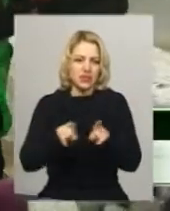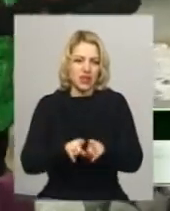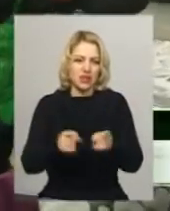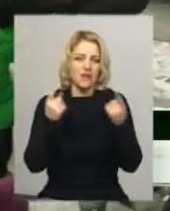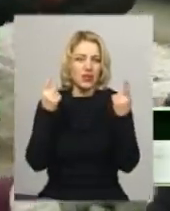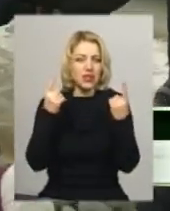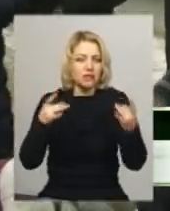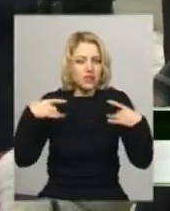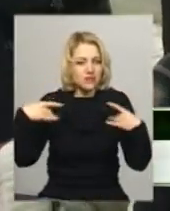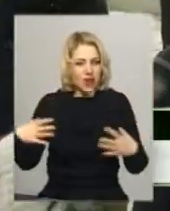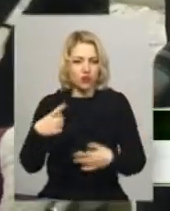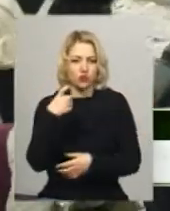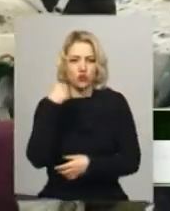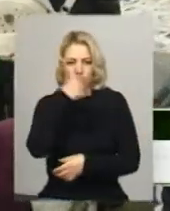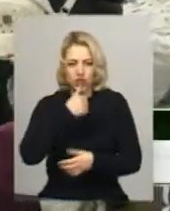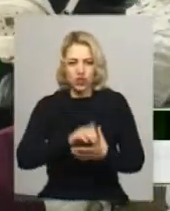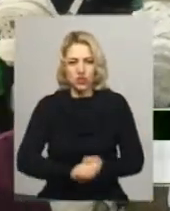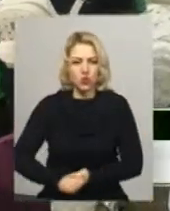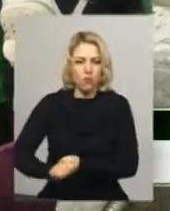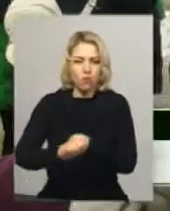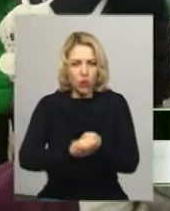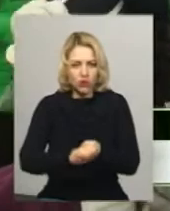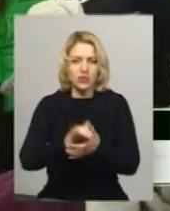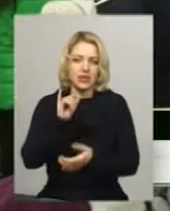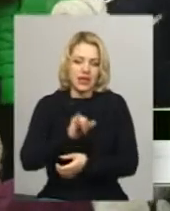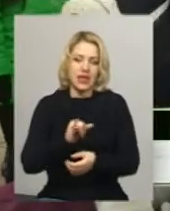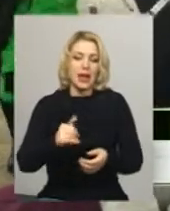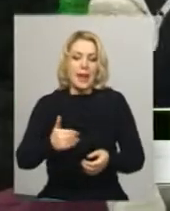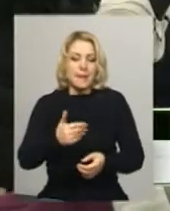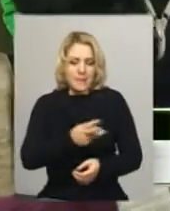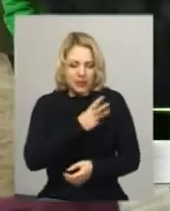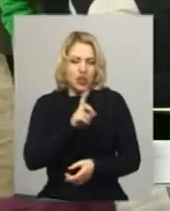великим святом і 100-річчям Соборності. І бажаю, щоб ми